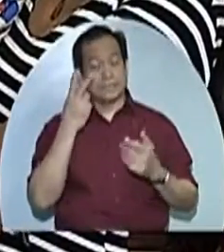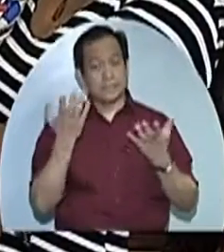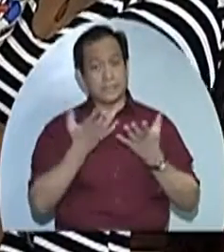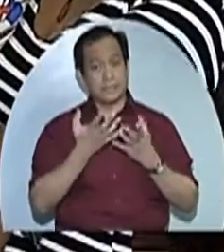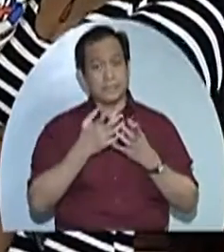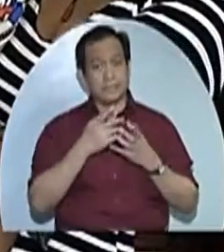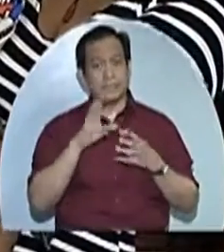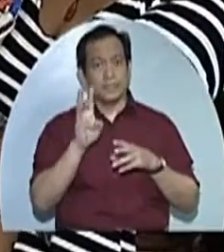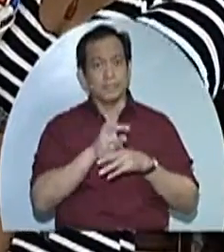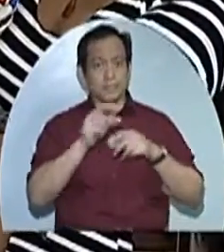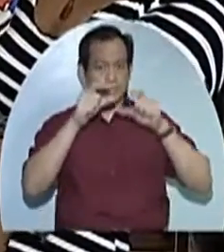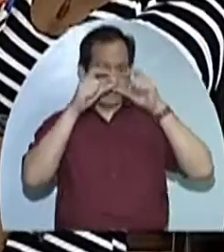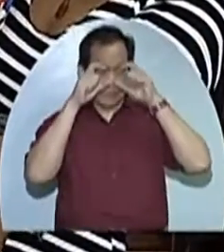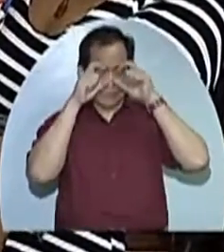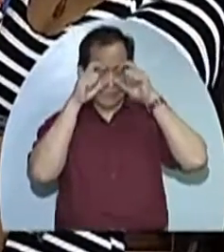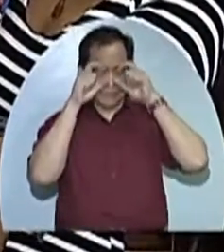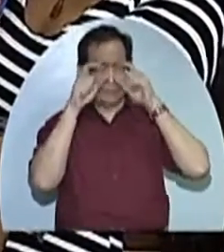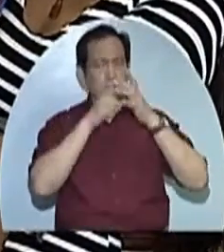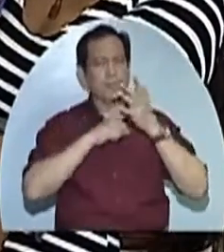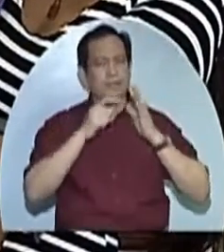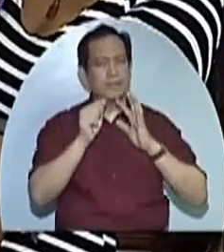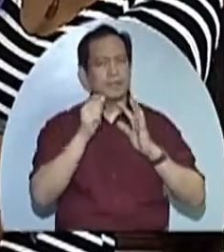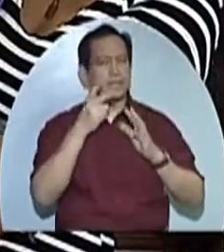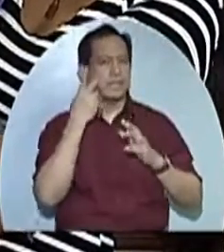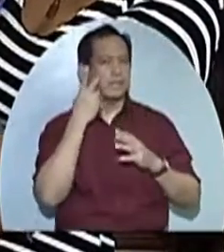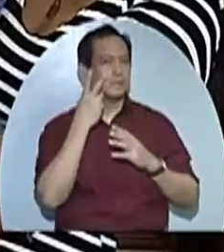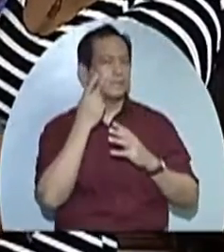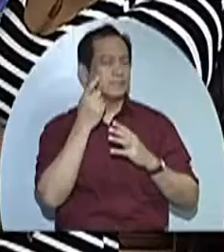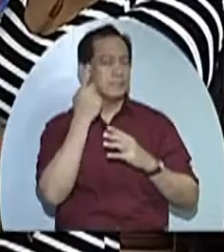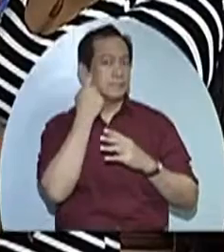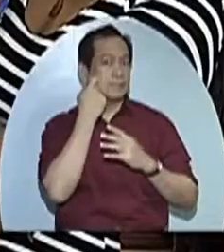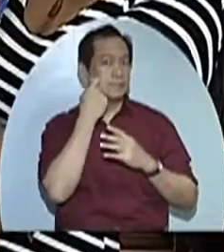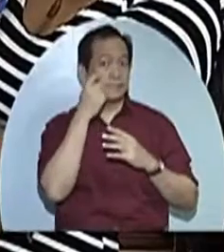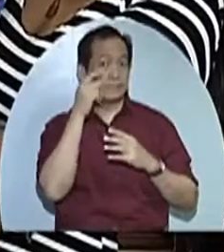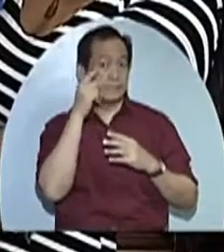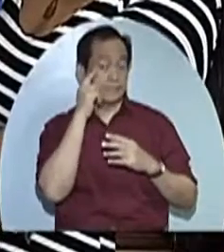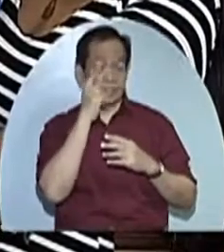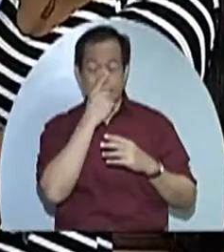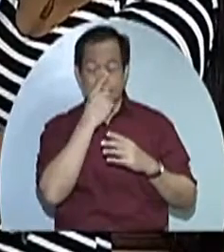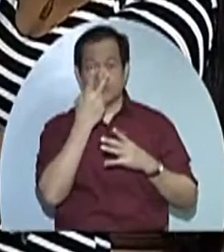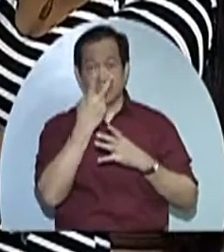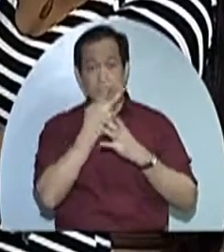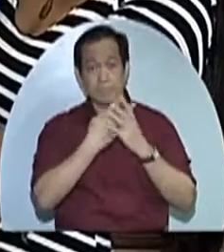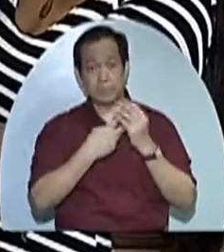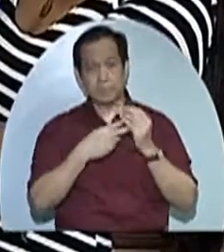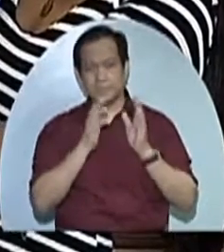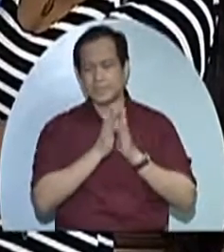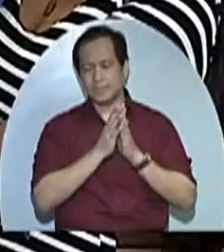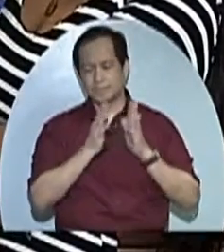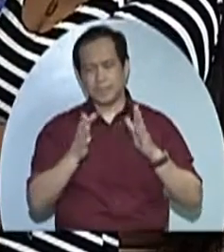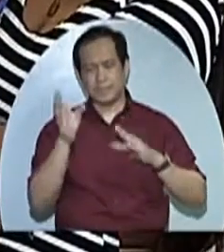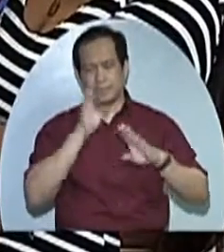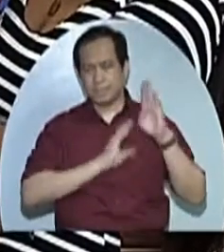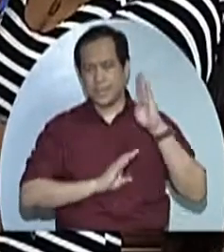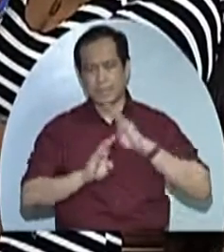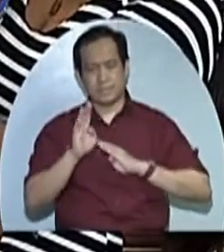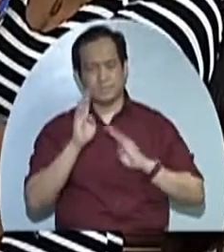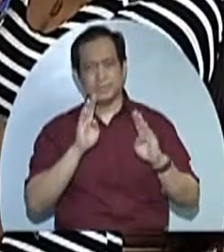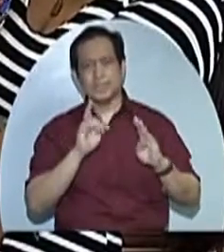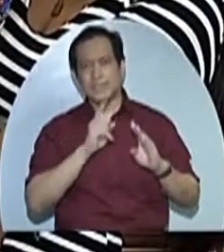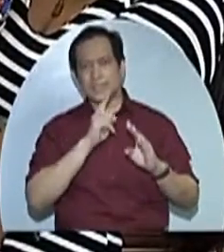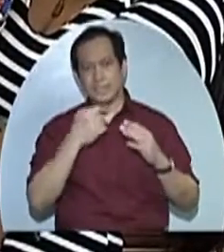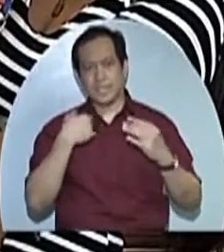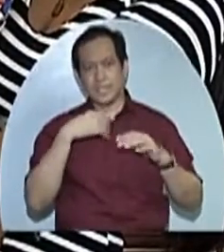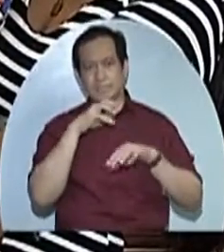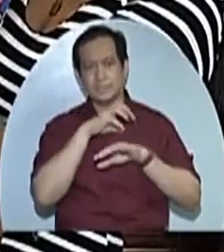Nakikita natin naka-sunglass ito pero nasilip ko kanina yung mata. Parehong malalaki ang problema nito.